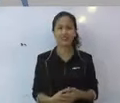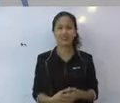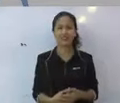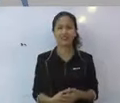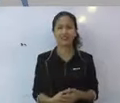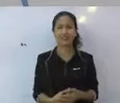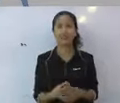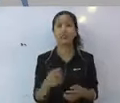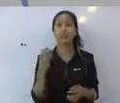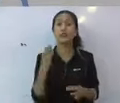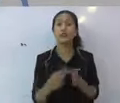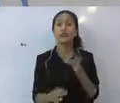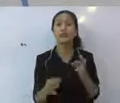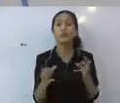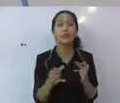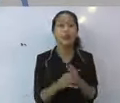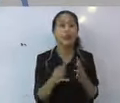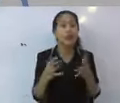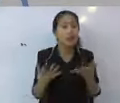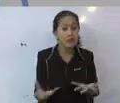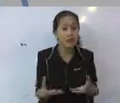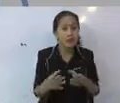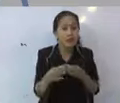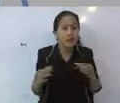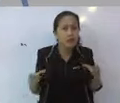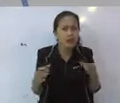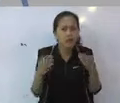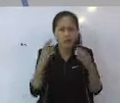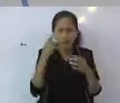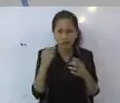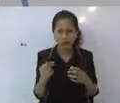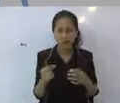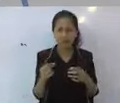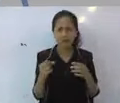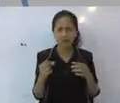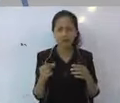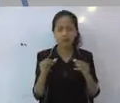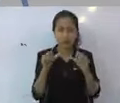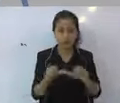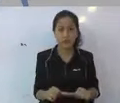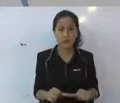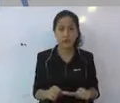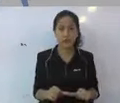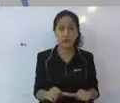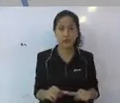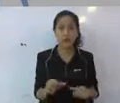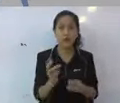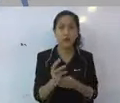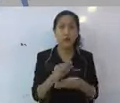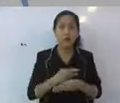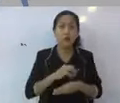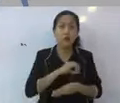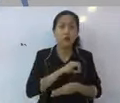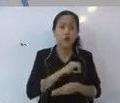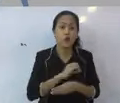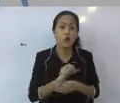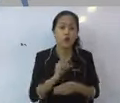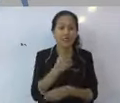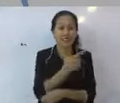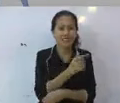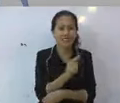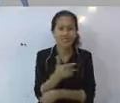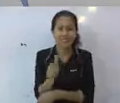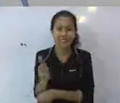container. Kaya po natin hangga't maaari, mag-produce po tayo ng sarili nating gulay or kung ano man yung kaya